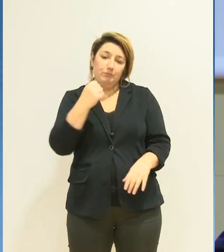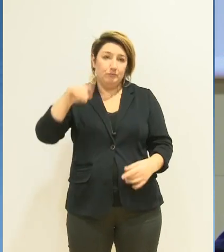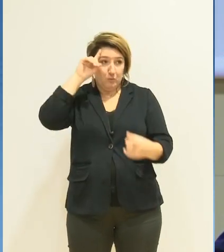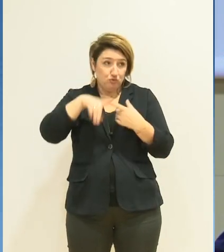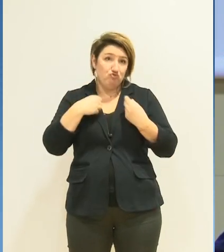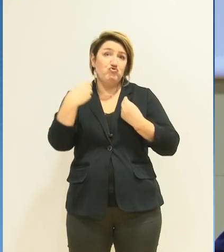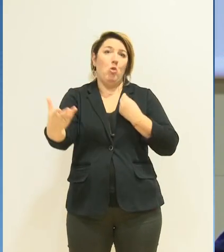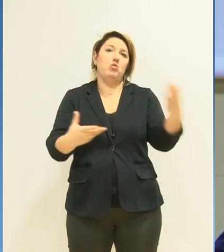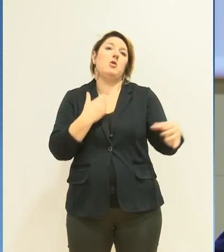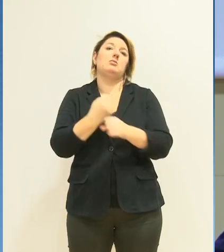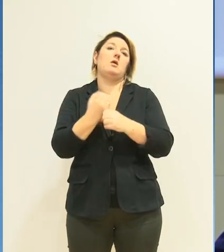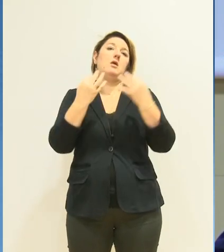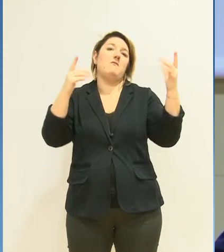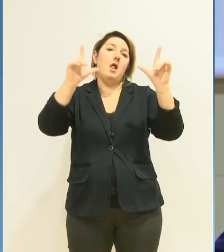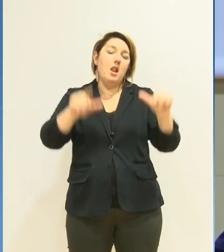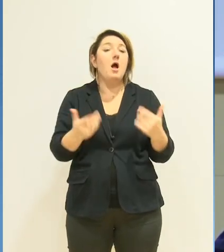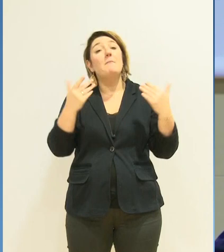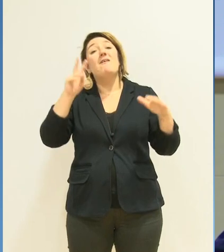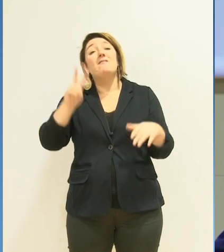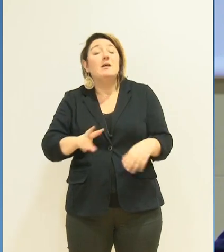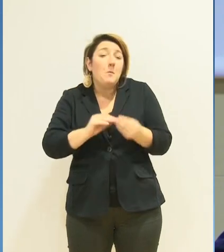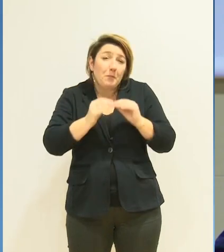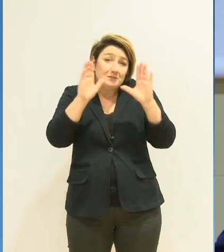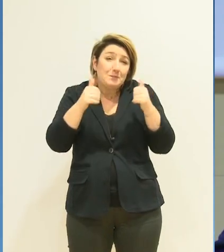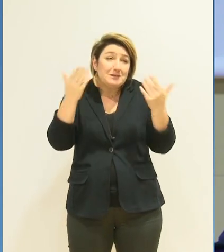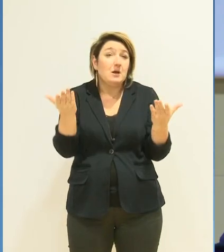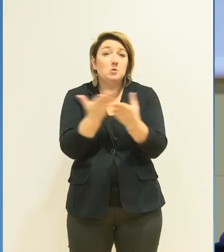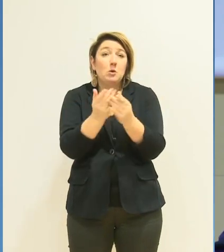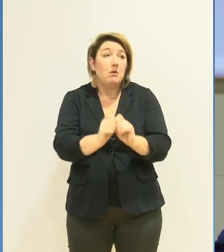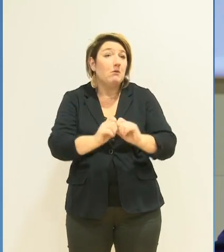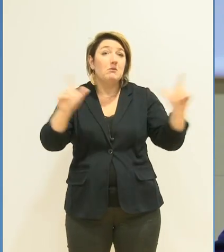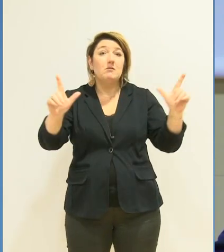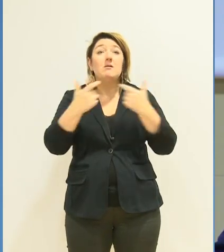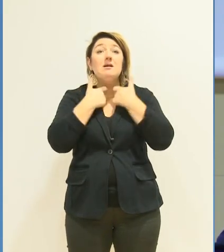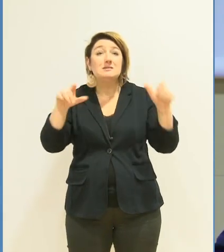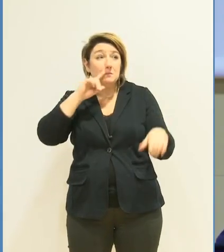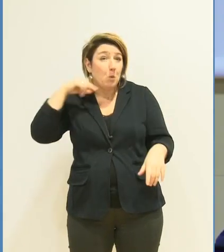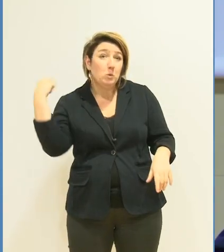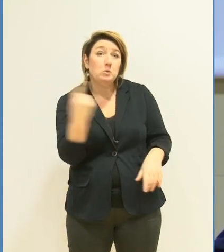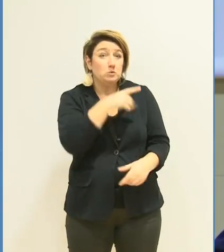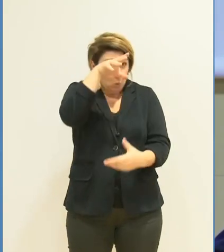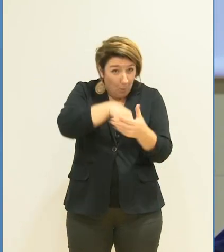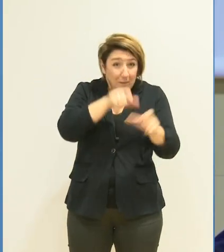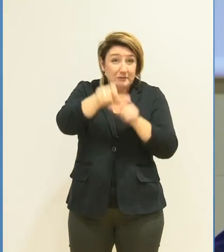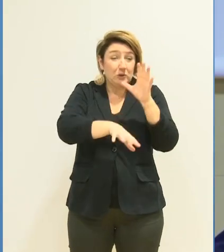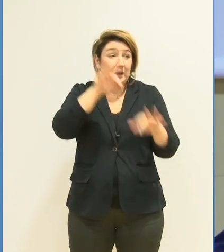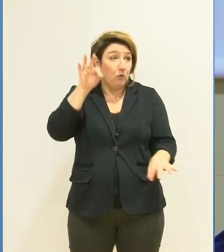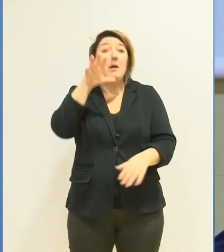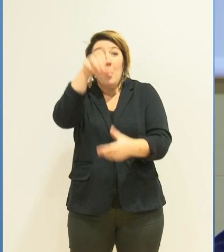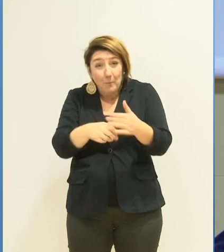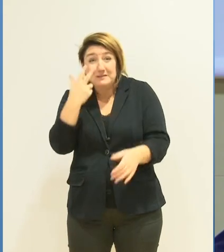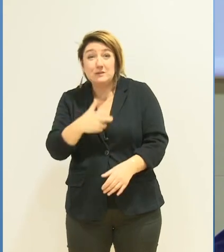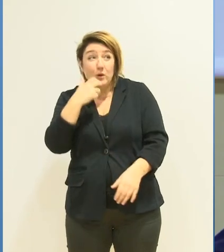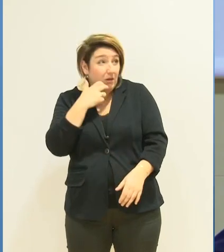du temps travail mais là n'est pas la question en fait puisque ces documents sont accessibles pour tous y compris les élus y compris les élus mais pour tous depuis